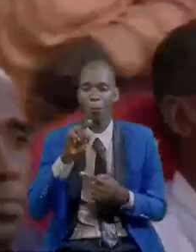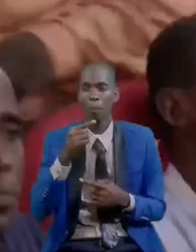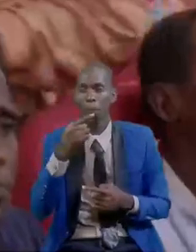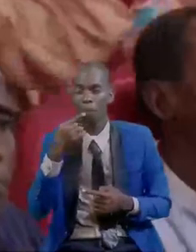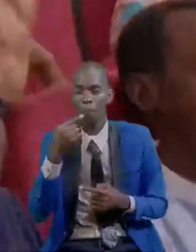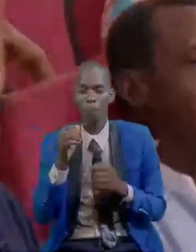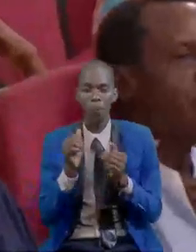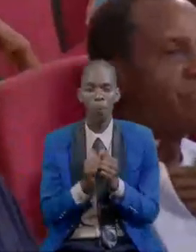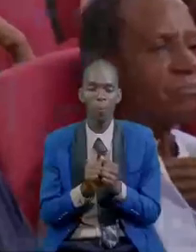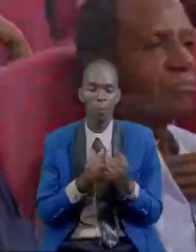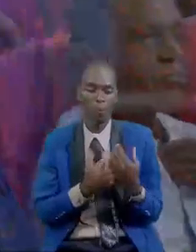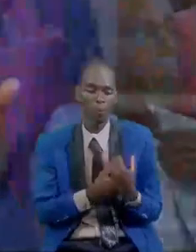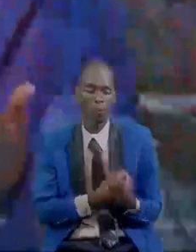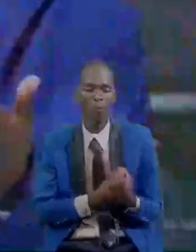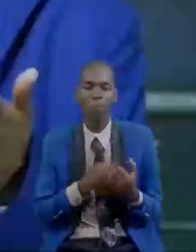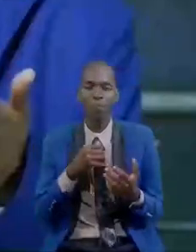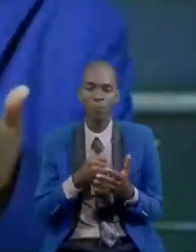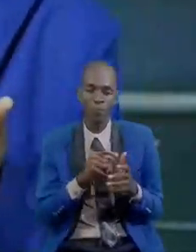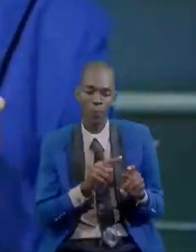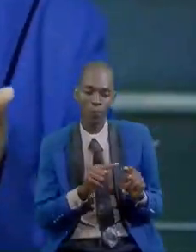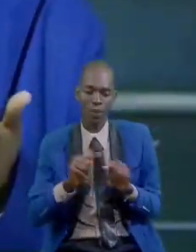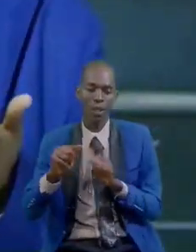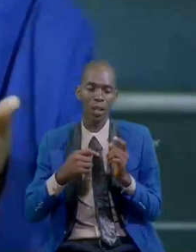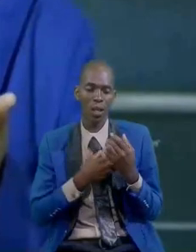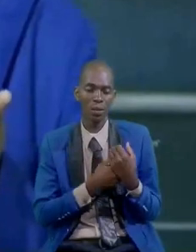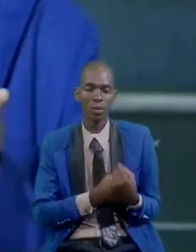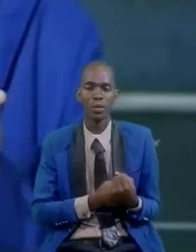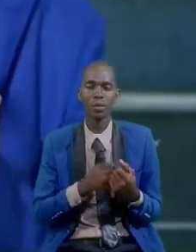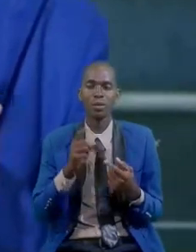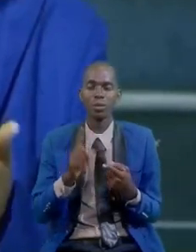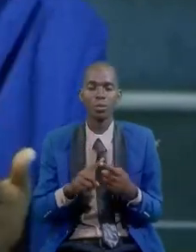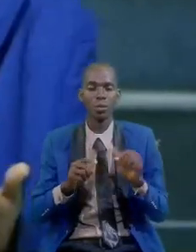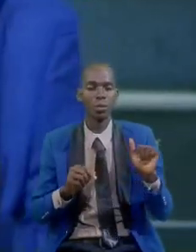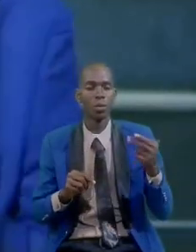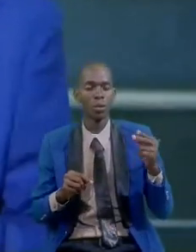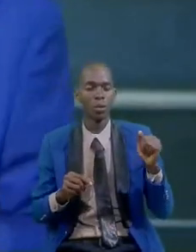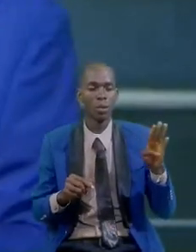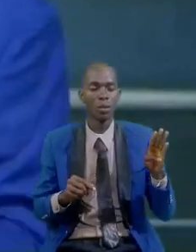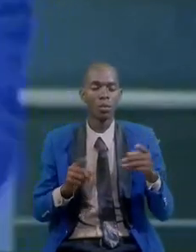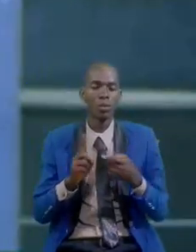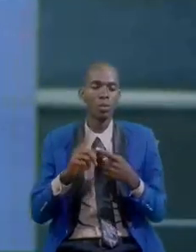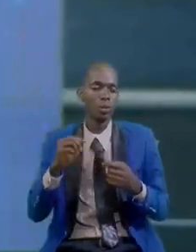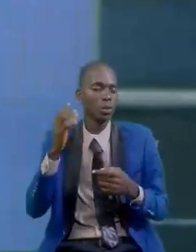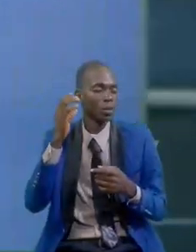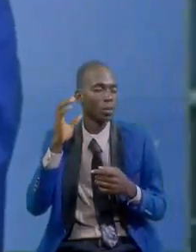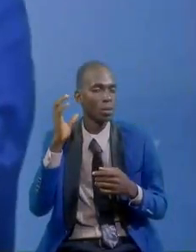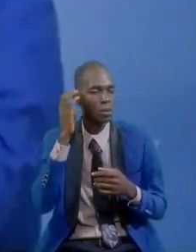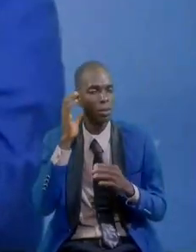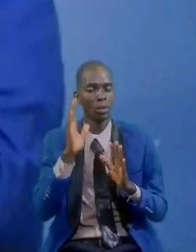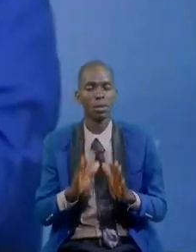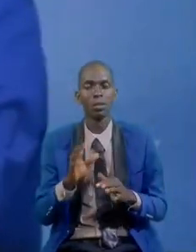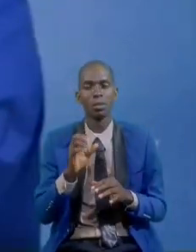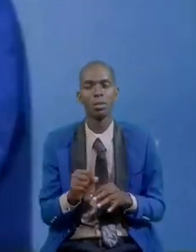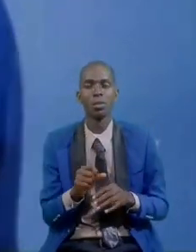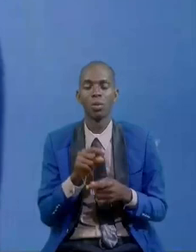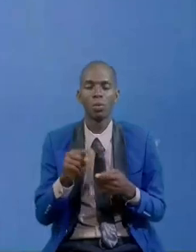Quand tu parles avec confiance, il transfère la confiance à Achab et aux auditeurs. Quand tu